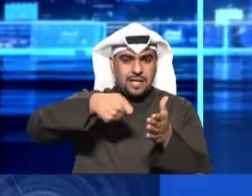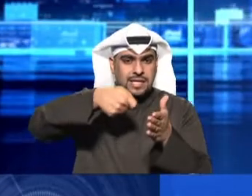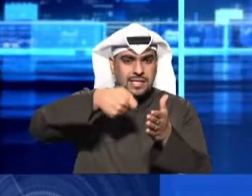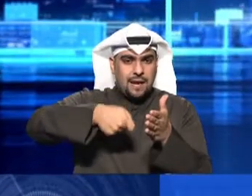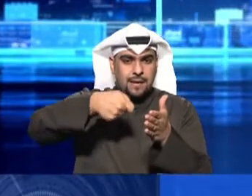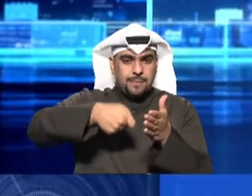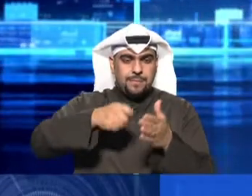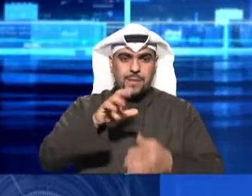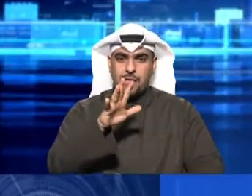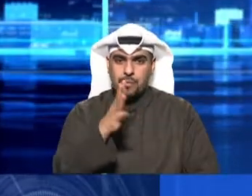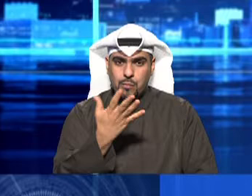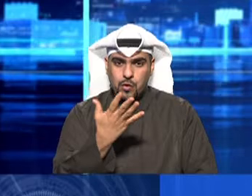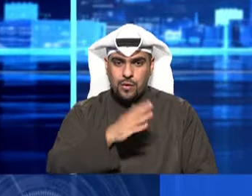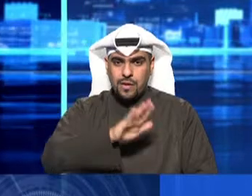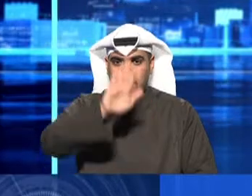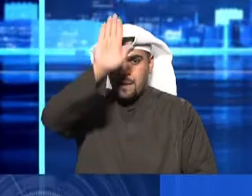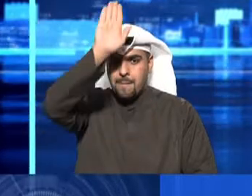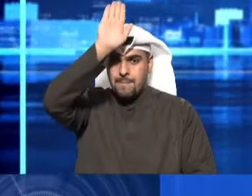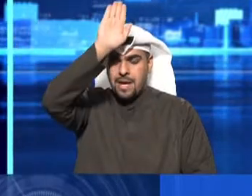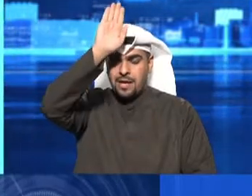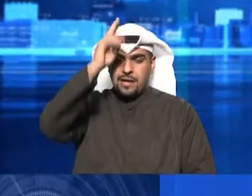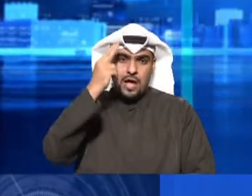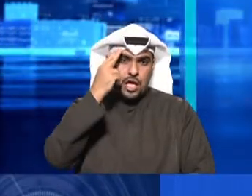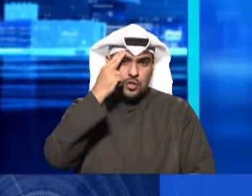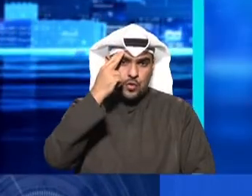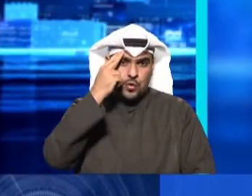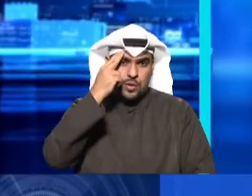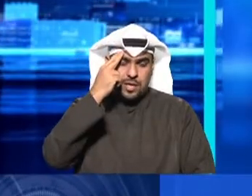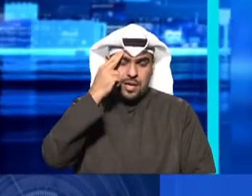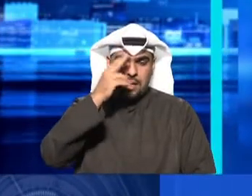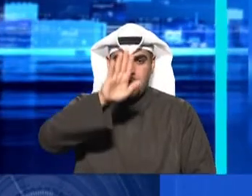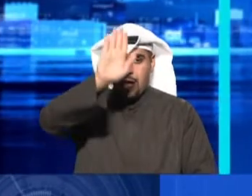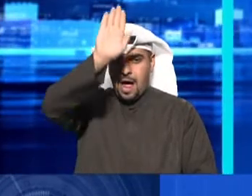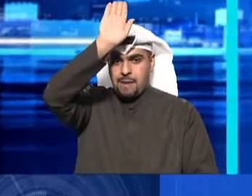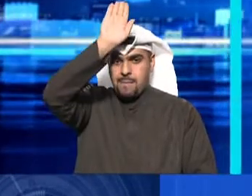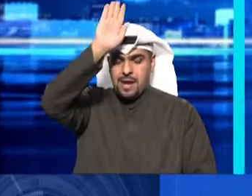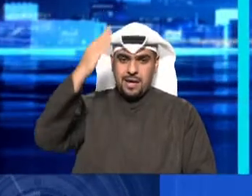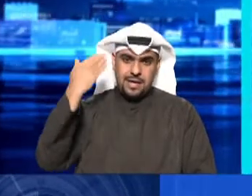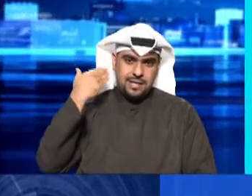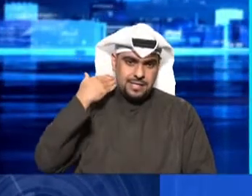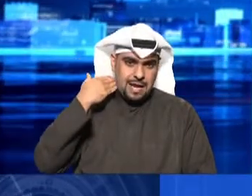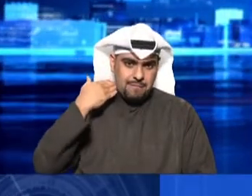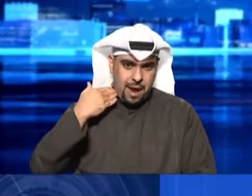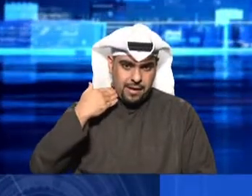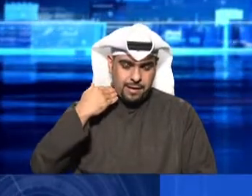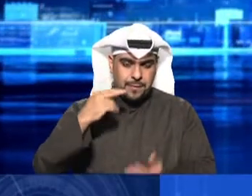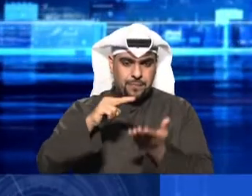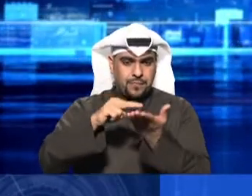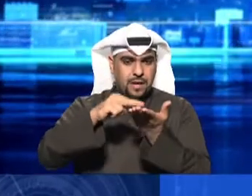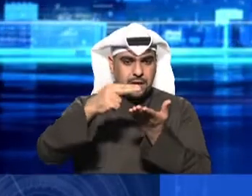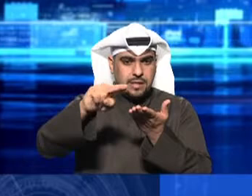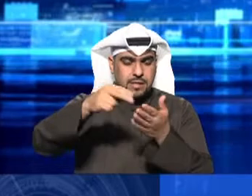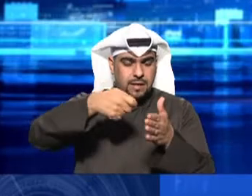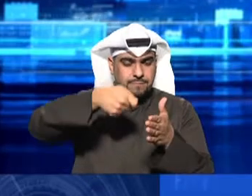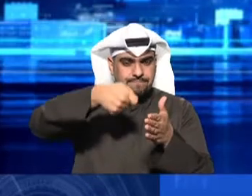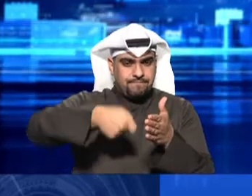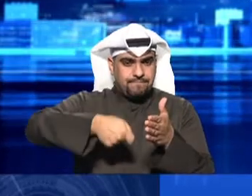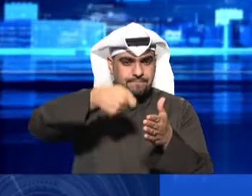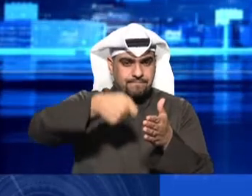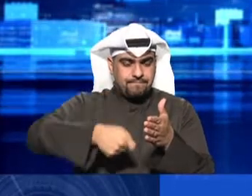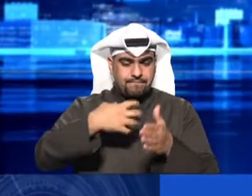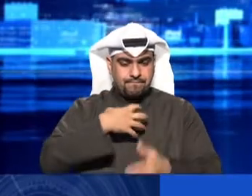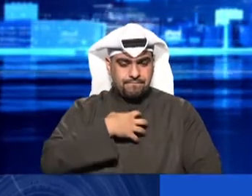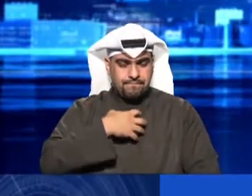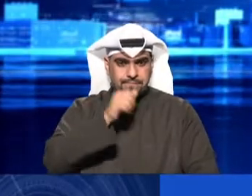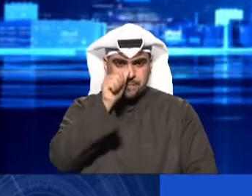الشريفين الملك سلمان بن عبد العزيز آل سعود ملك المملكة العربية السعودية الشقيقة، أعرب فيها سموه حفظه الله عن